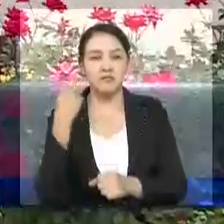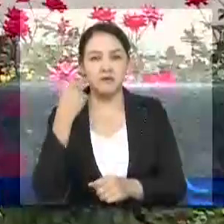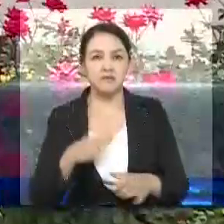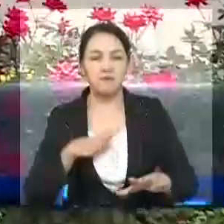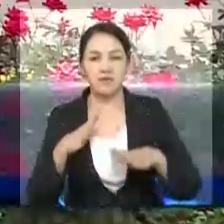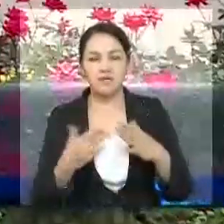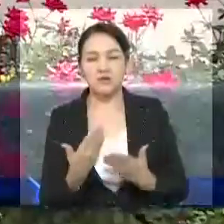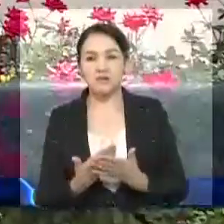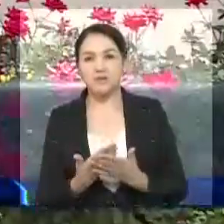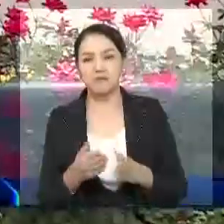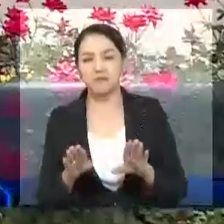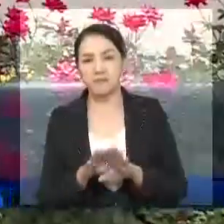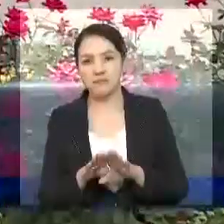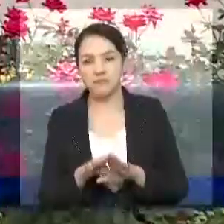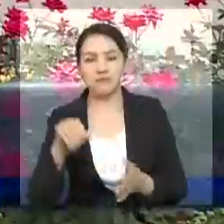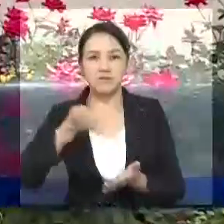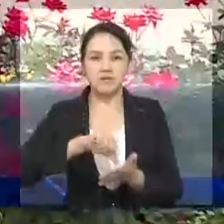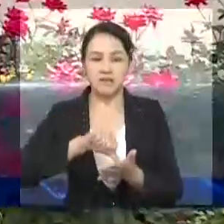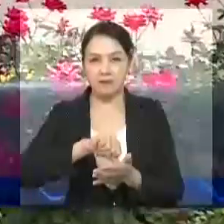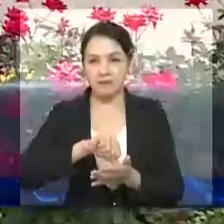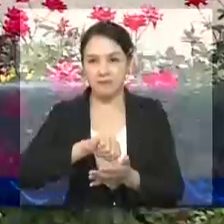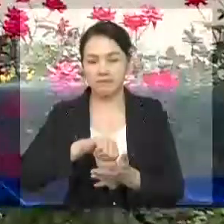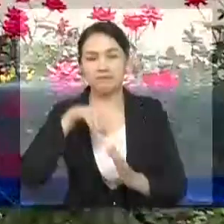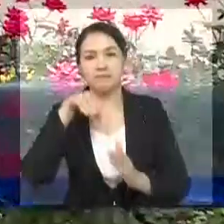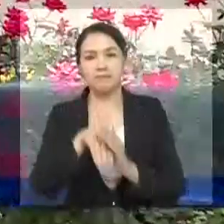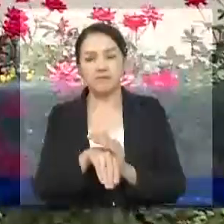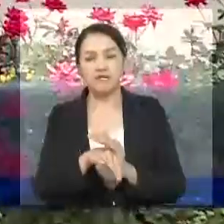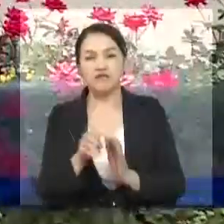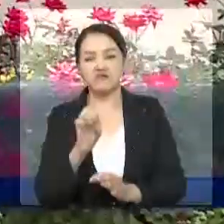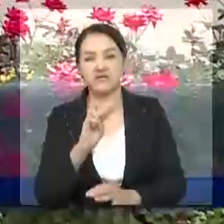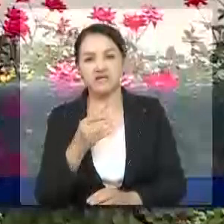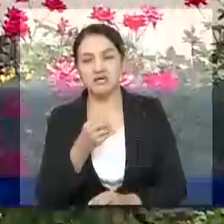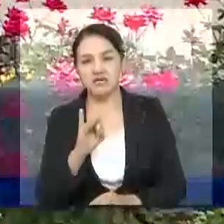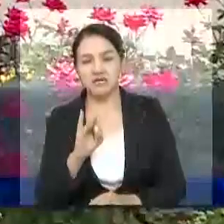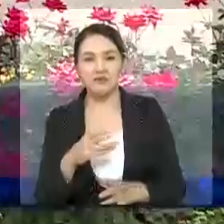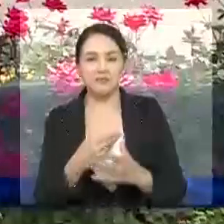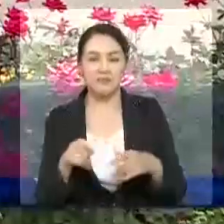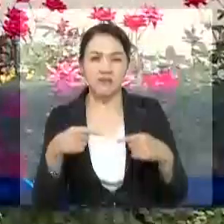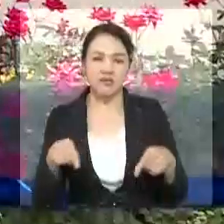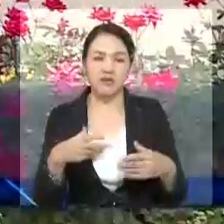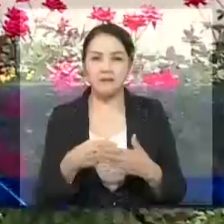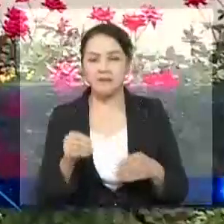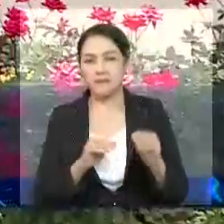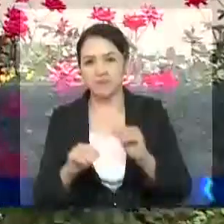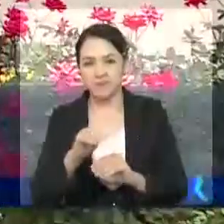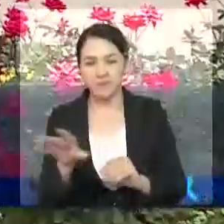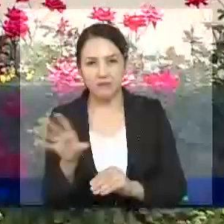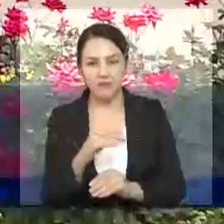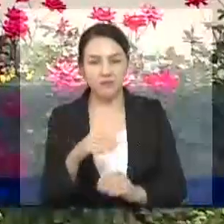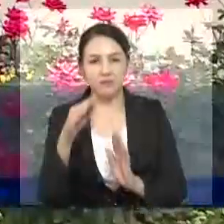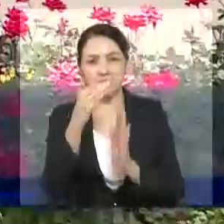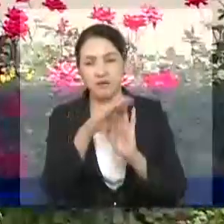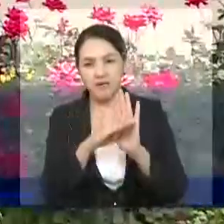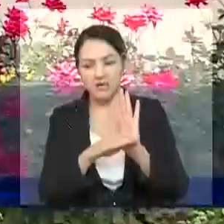керек. Онда сол жобаға қатысты ішіндегі инвентарь болсын, алатын басқа қондырғы болсын, солардың